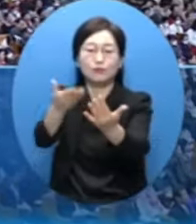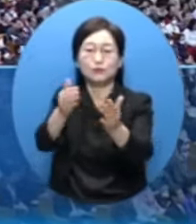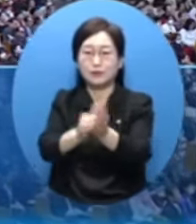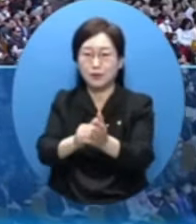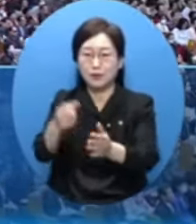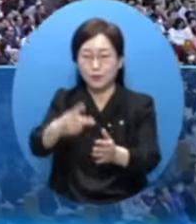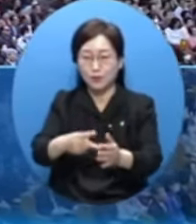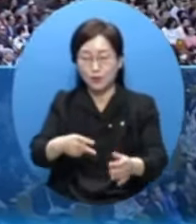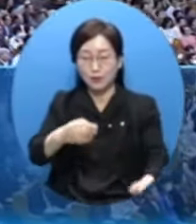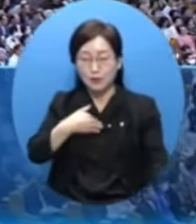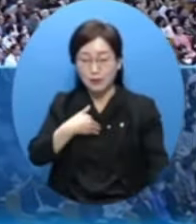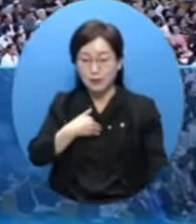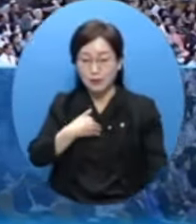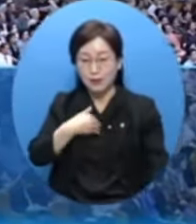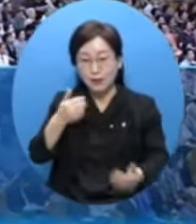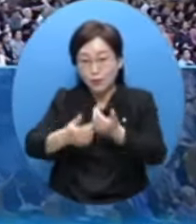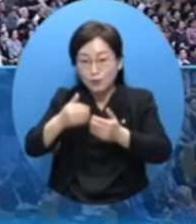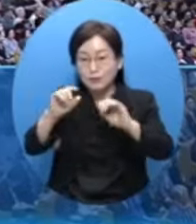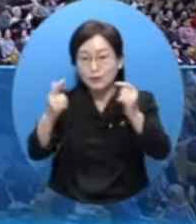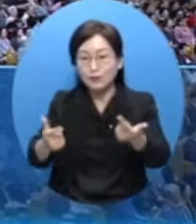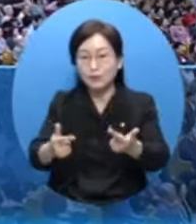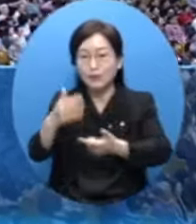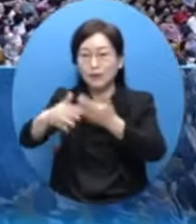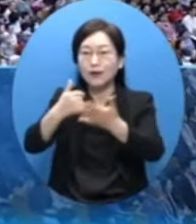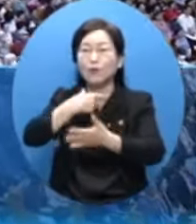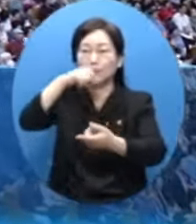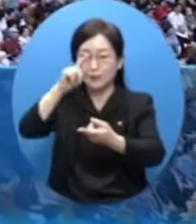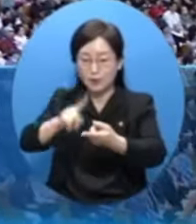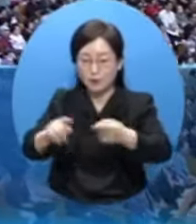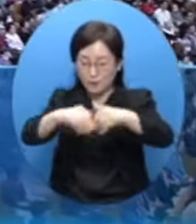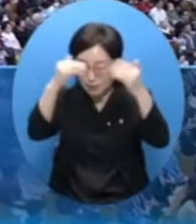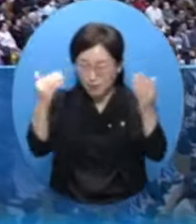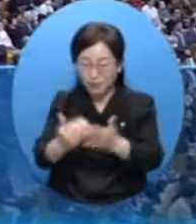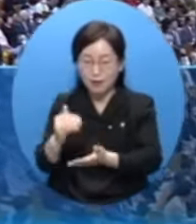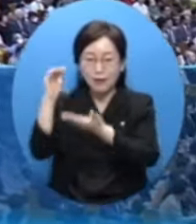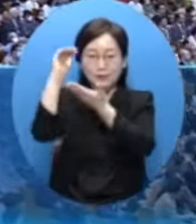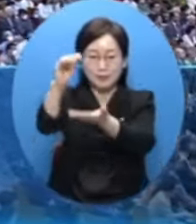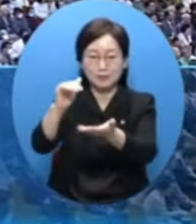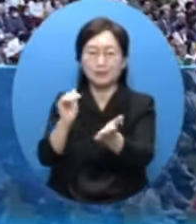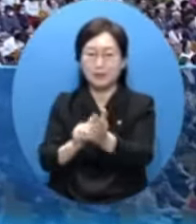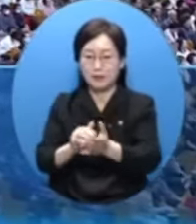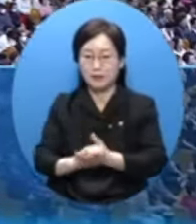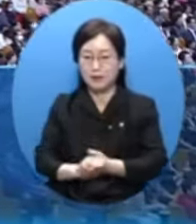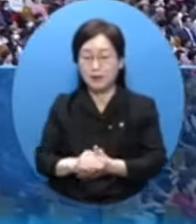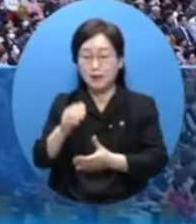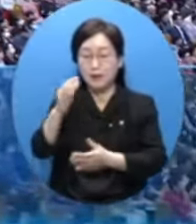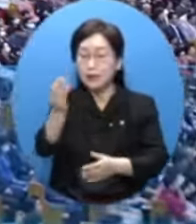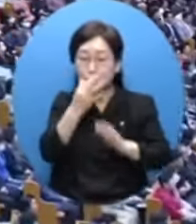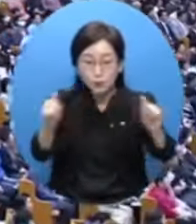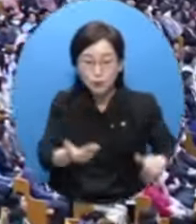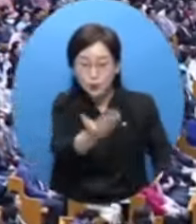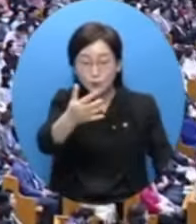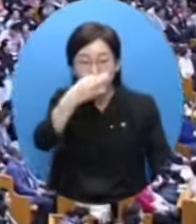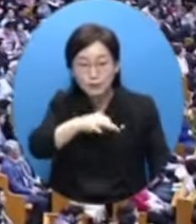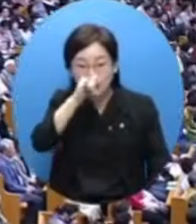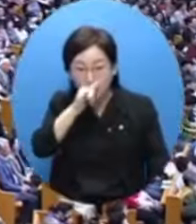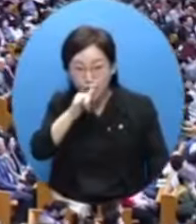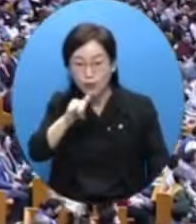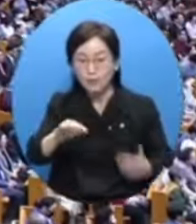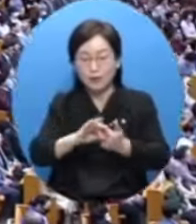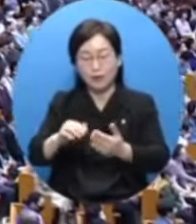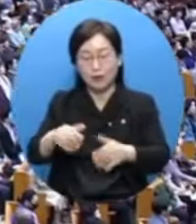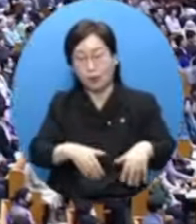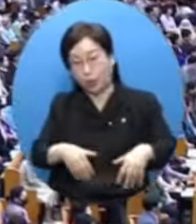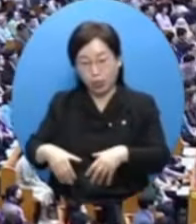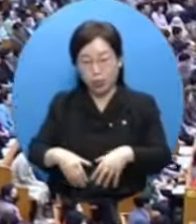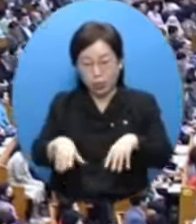내가 거리지 않고 하나님의 뜻을 다 여러분에게 전하였습니다. 성들의 유익한 것은 주저하지 않고